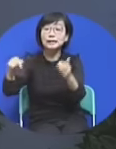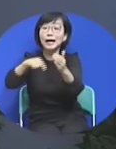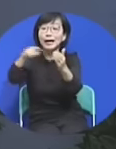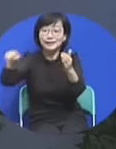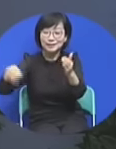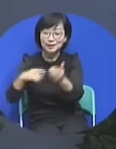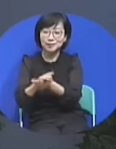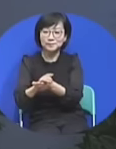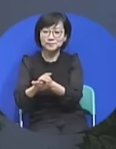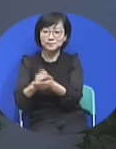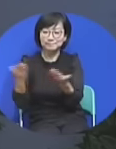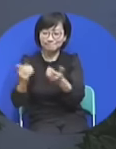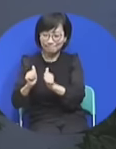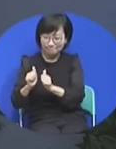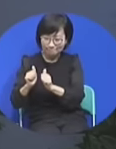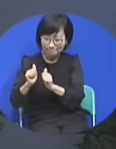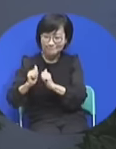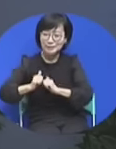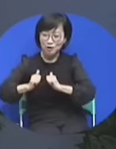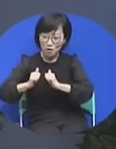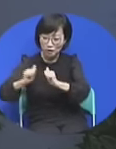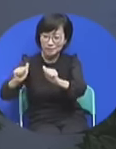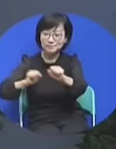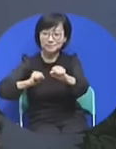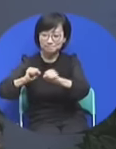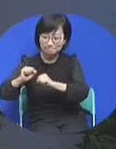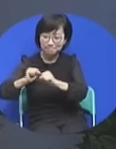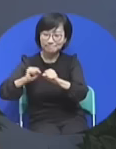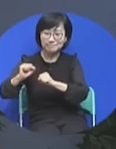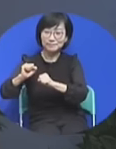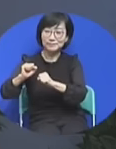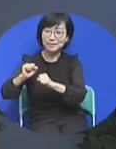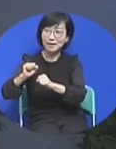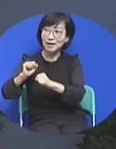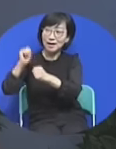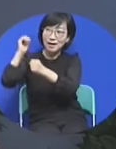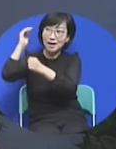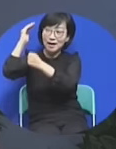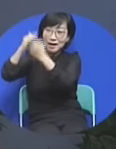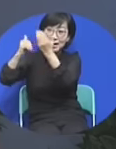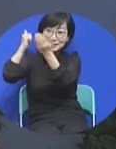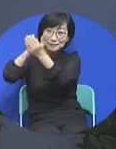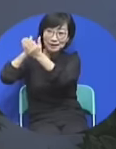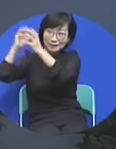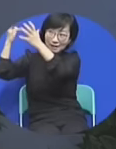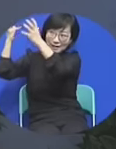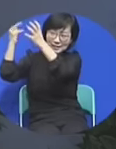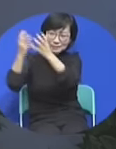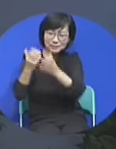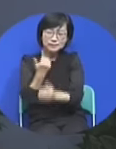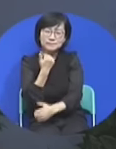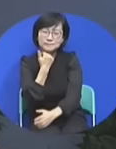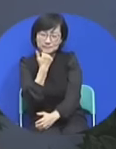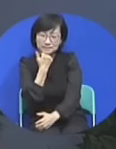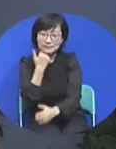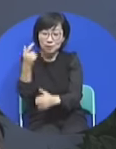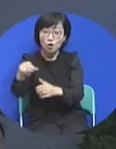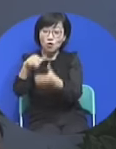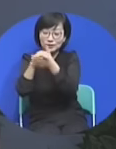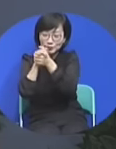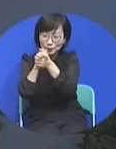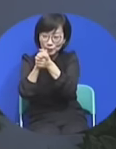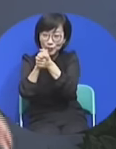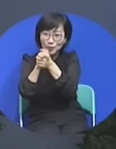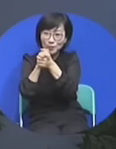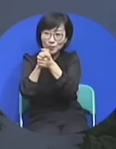나라 임해요. Just do your best in your life in the military and just hold on to God's covenant and God's kingdom will be established. 엄청난 거 아닙니까? Isn't that a tremendous blessing?